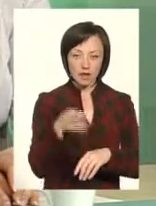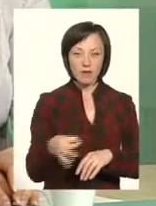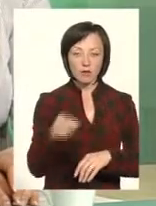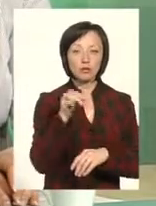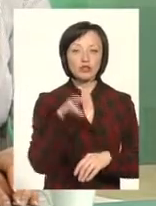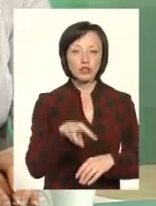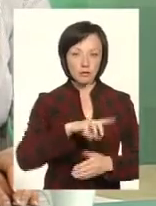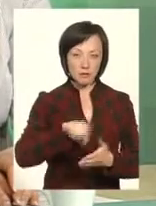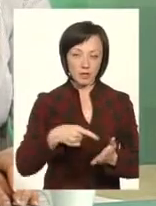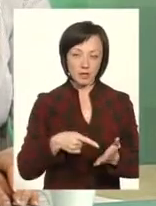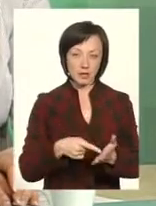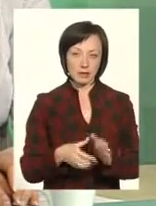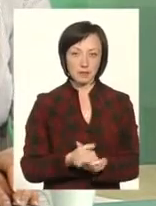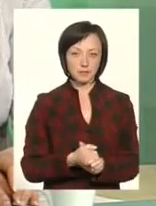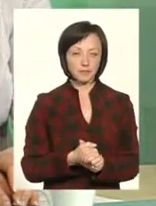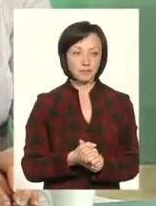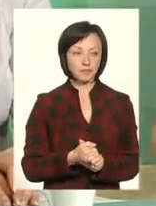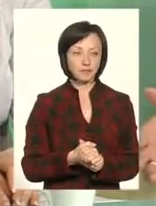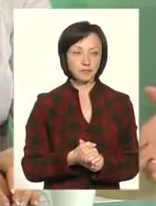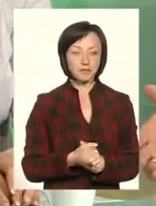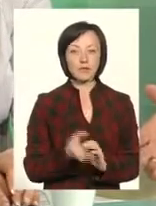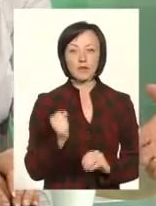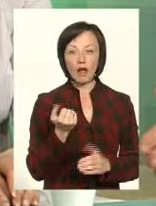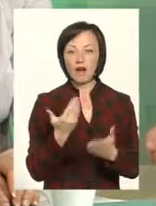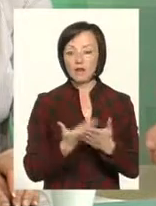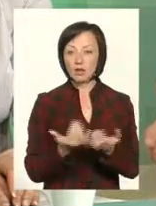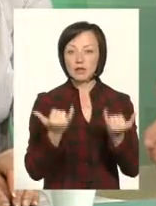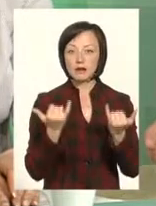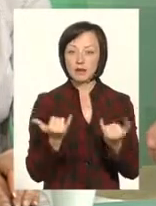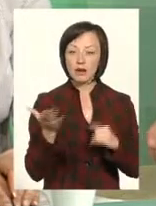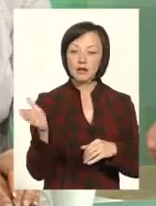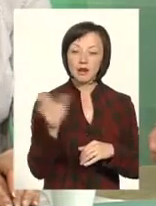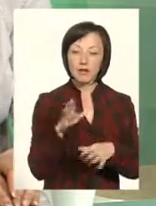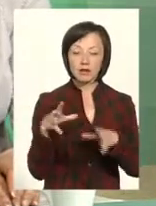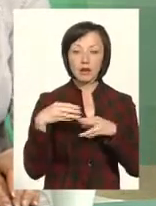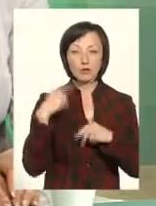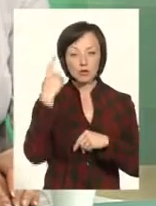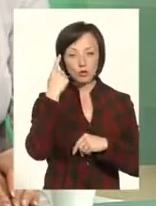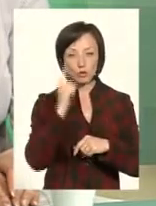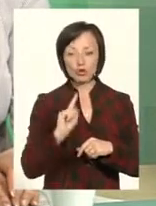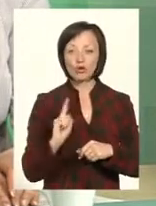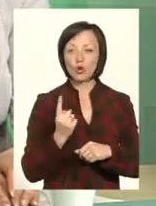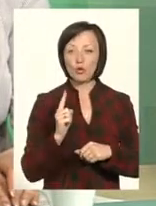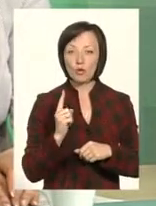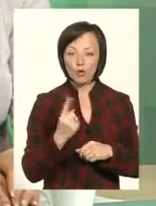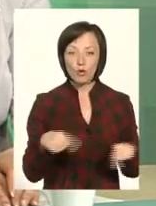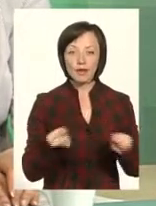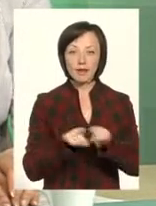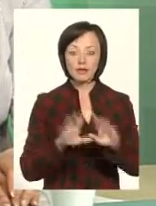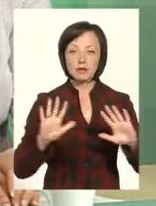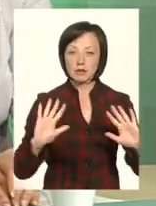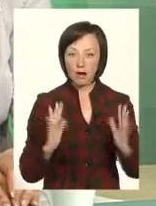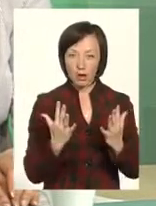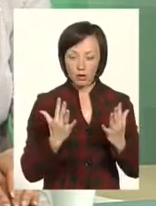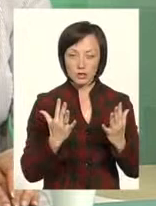ніж в місті, ніж в обласному центрі. Так? А от тепер давайте разом з вами думати. Чому так